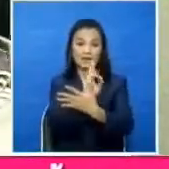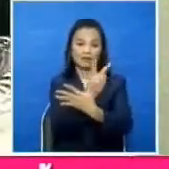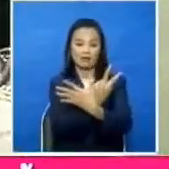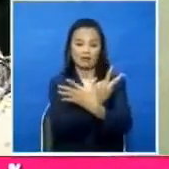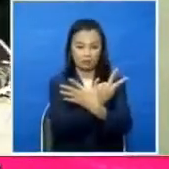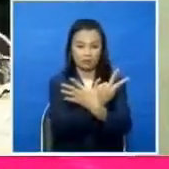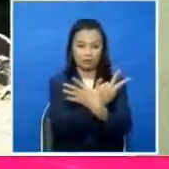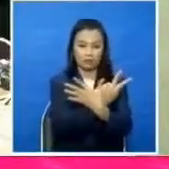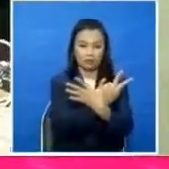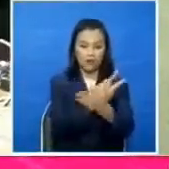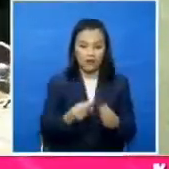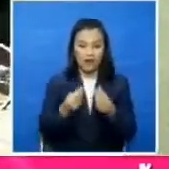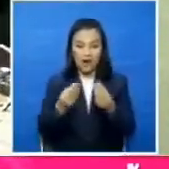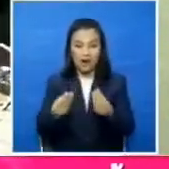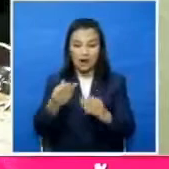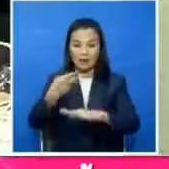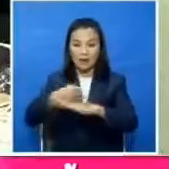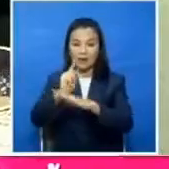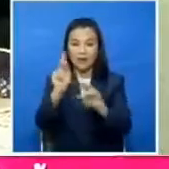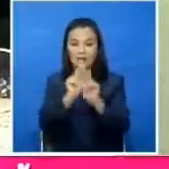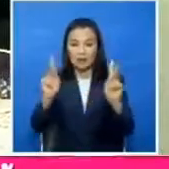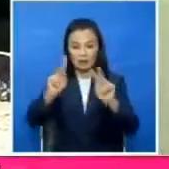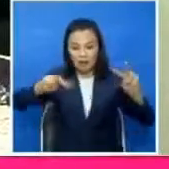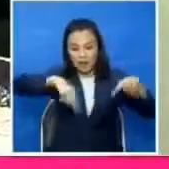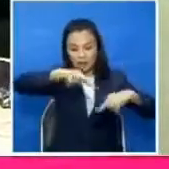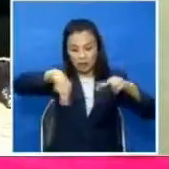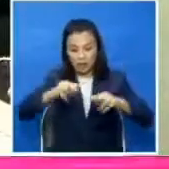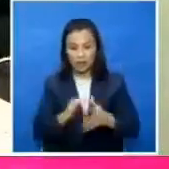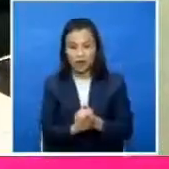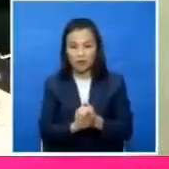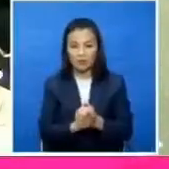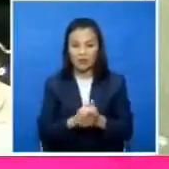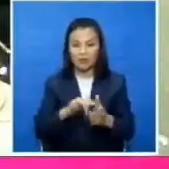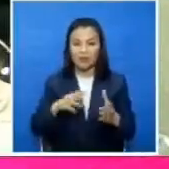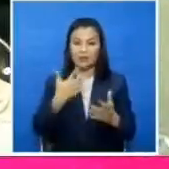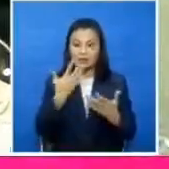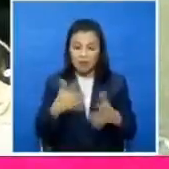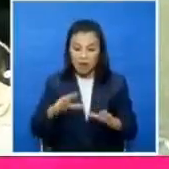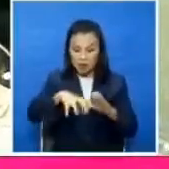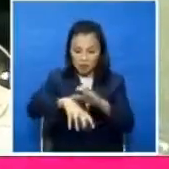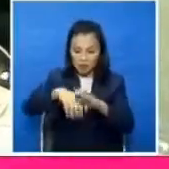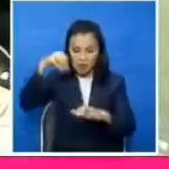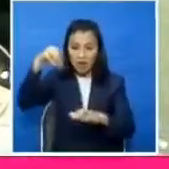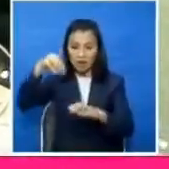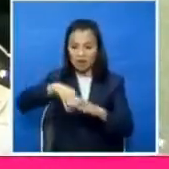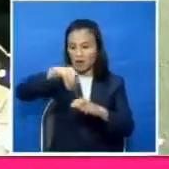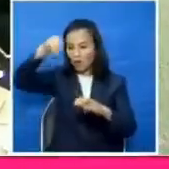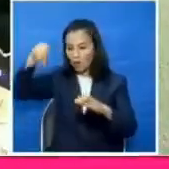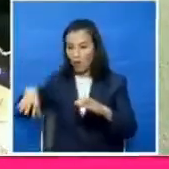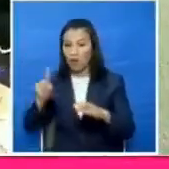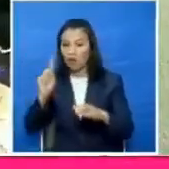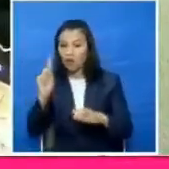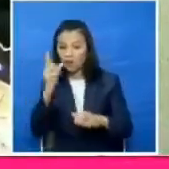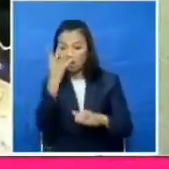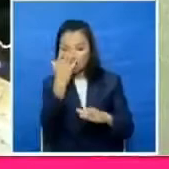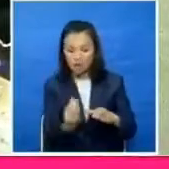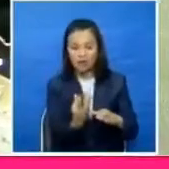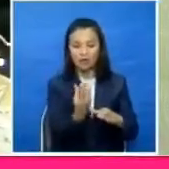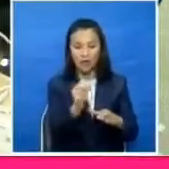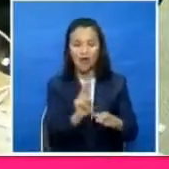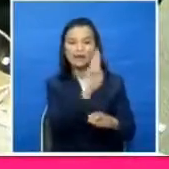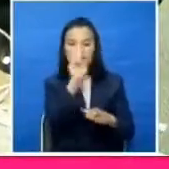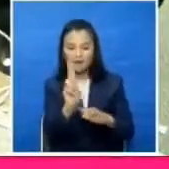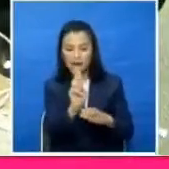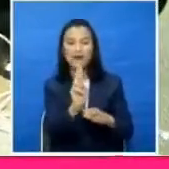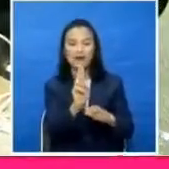านให้ประธานกรรมการตรวจสอบและสุ่มจับลูกบอลแสดงหลักออก1หลักและใช้หลักที่เหลือในการออกรางวัลอันดับเล